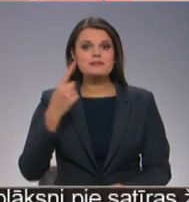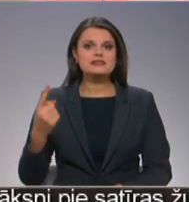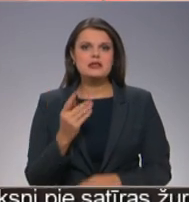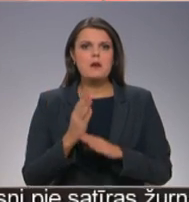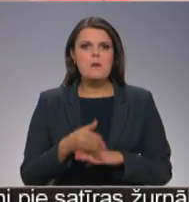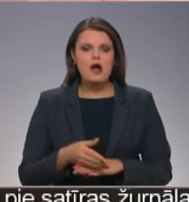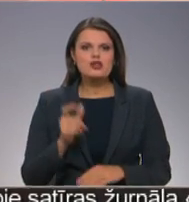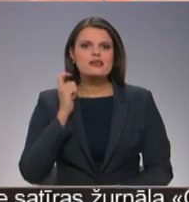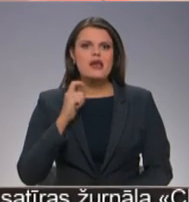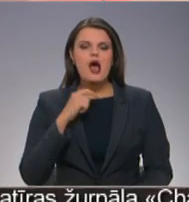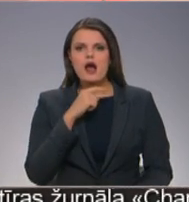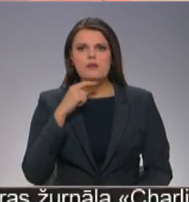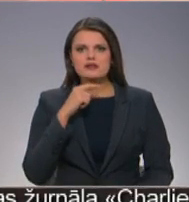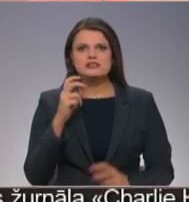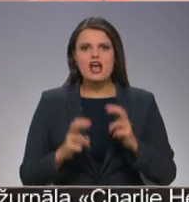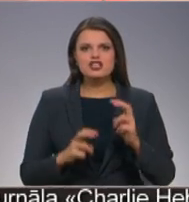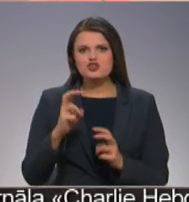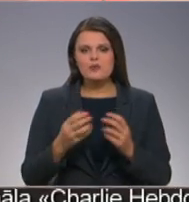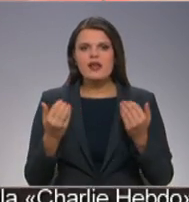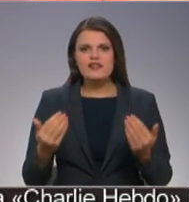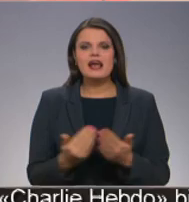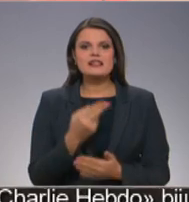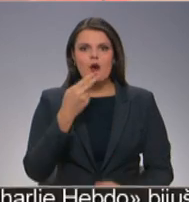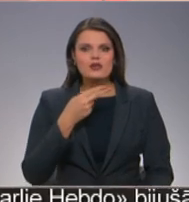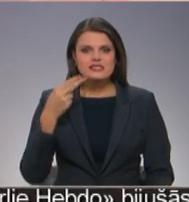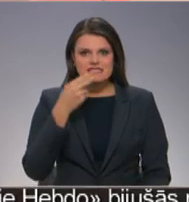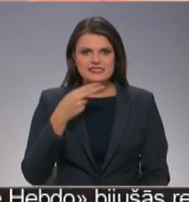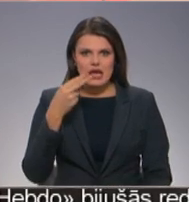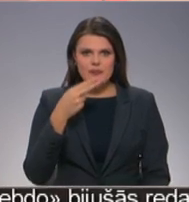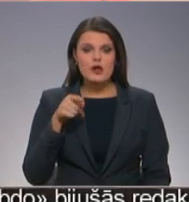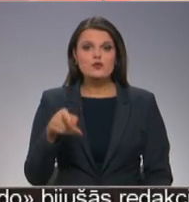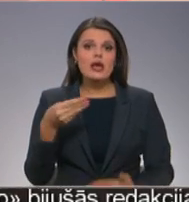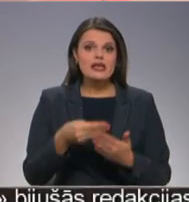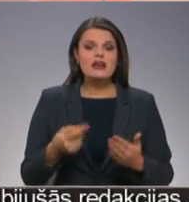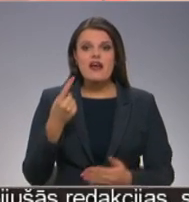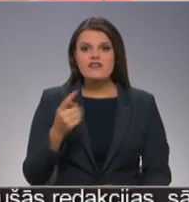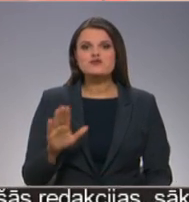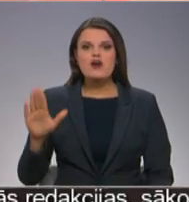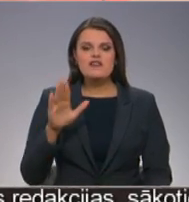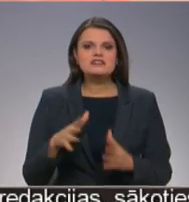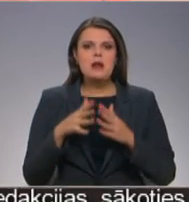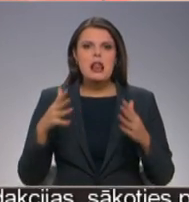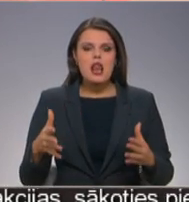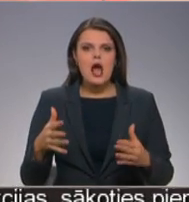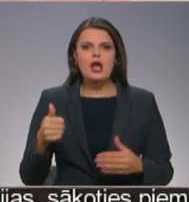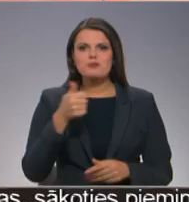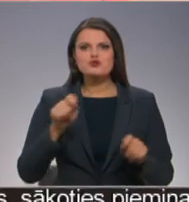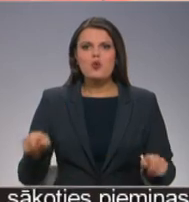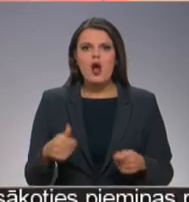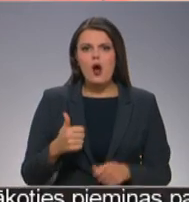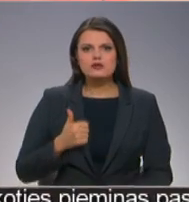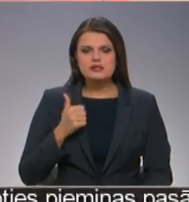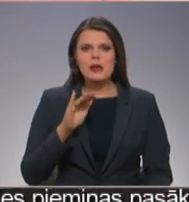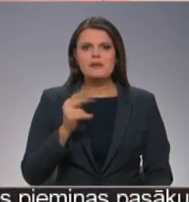Pirms gada bankrotējušajam Jēkabpils gaisa kombinātam tagad jauni saimnieki. To iegādājies viens no valstī lielākajiem cūku audzētājiem,